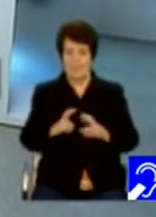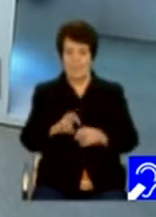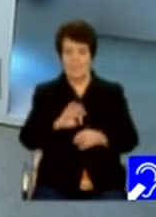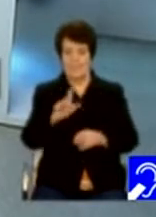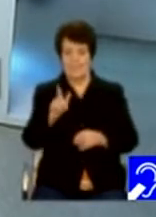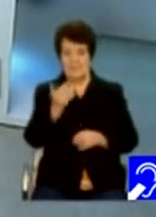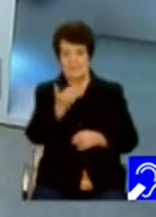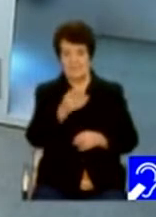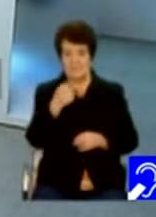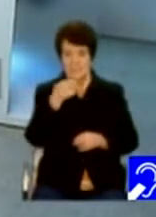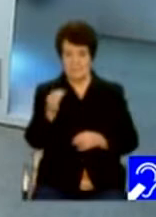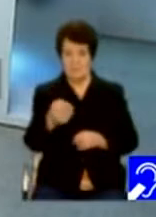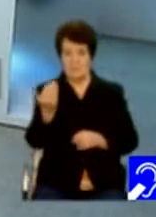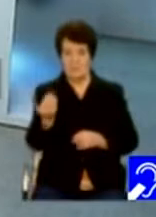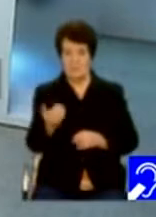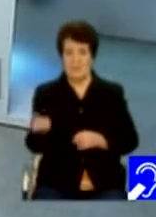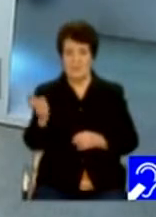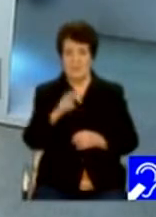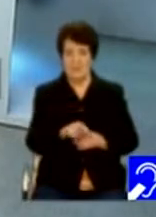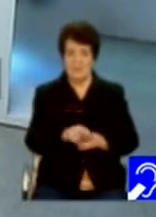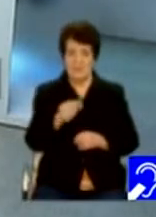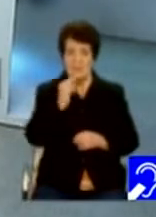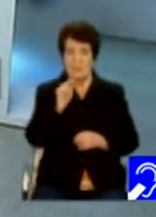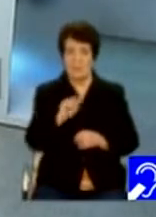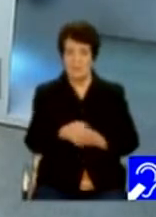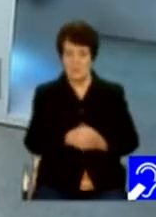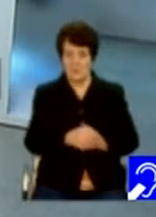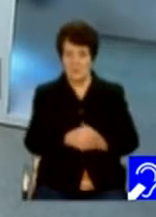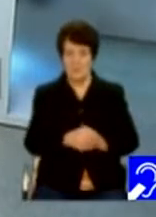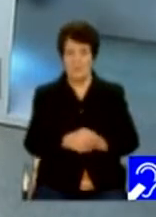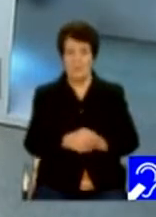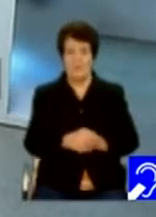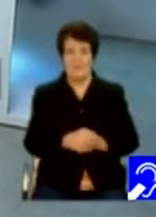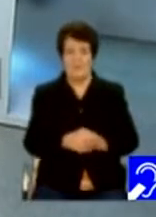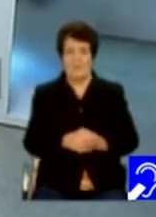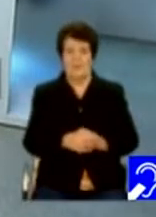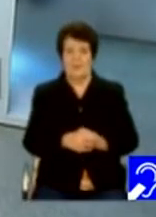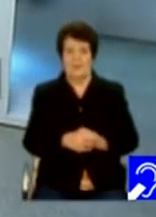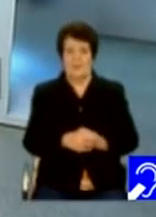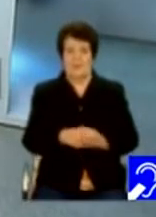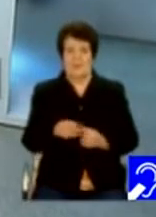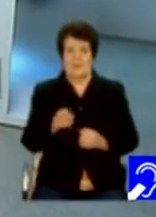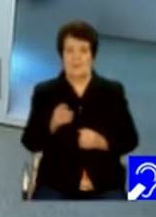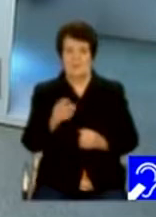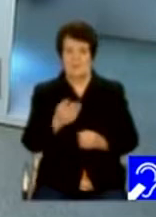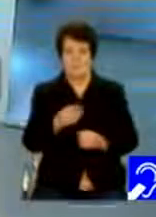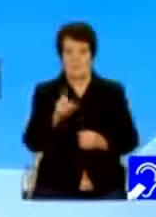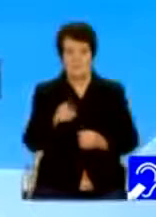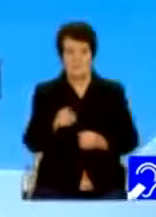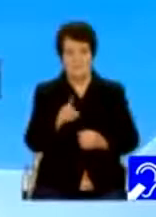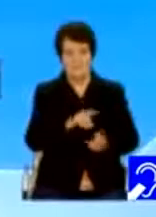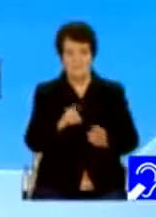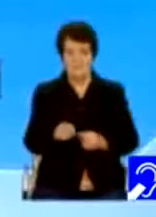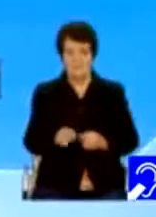venit cu aberații. Dumneavoastră ați venit cu acuzări să strângi care funia. Nu-și găsesc șeful dumneavoastră mai iroasă vă